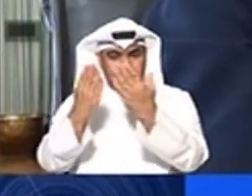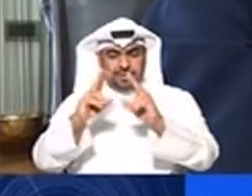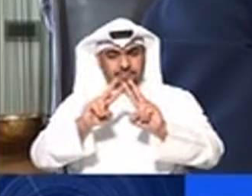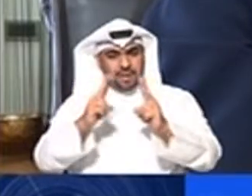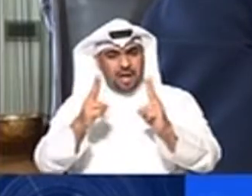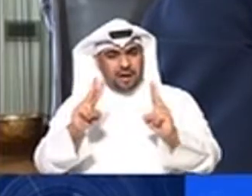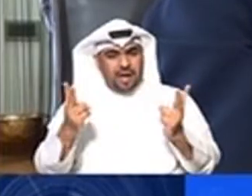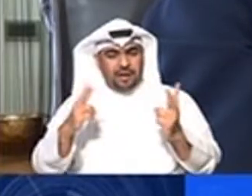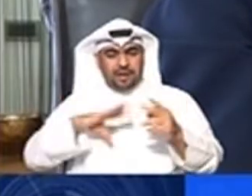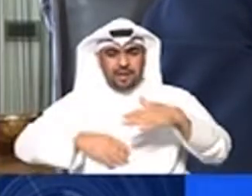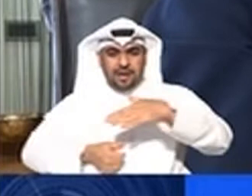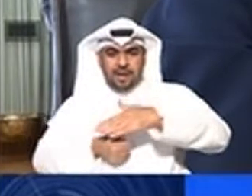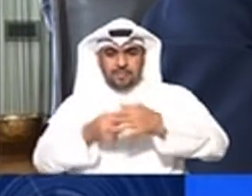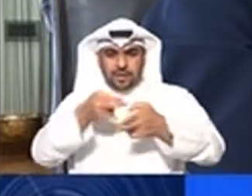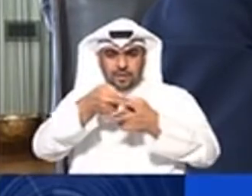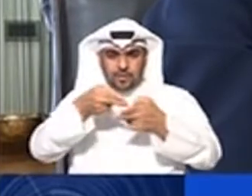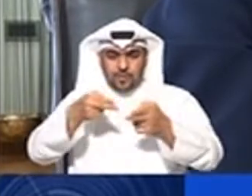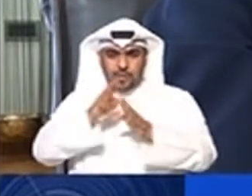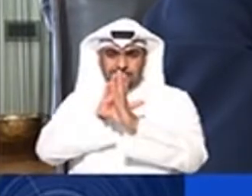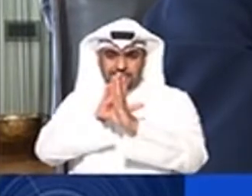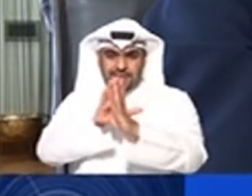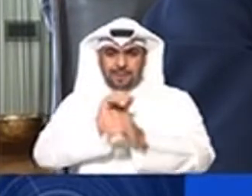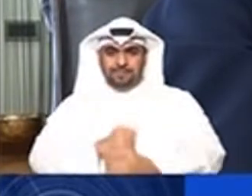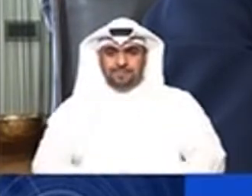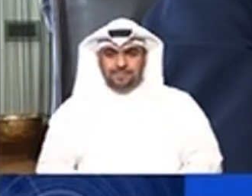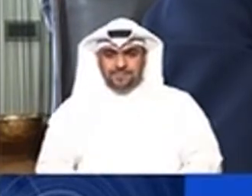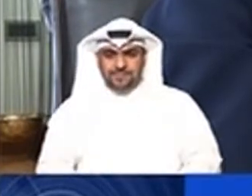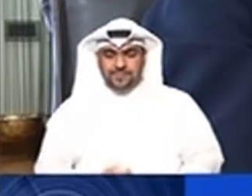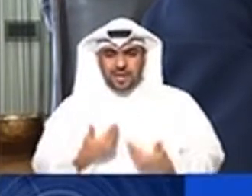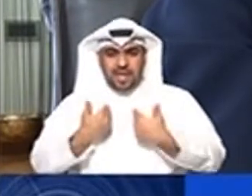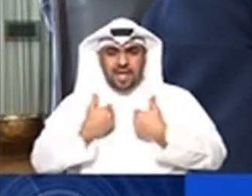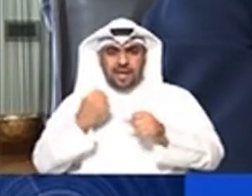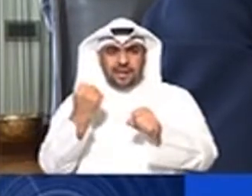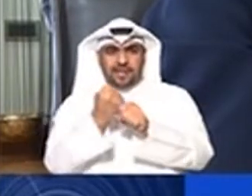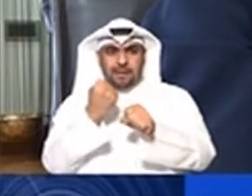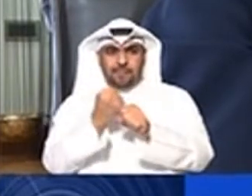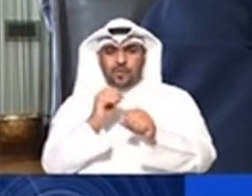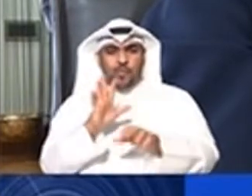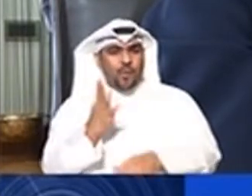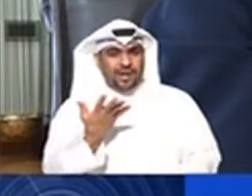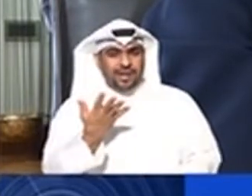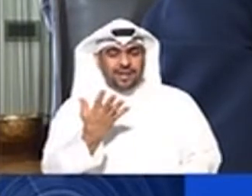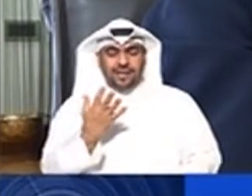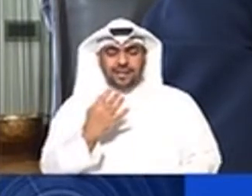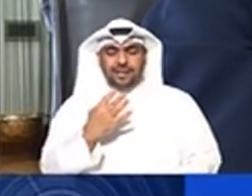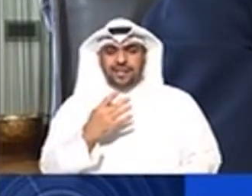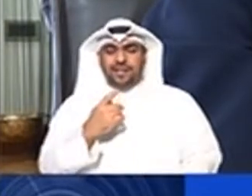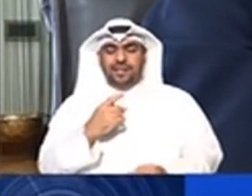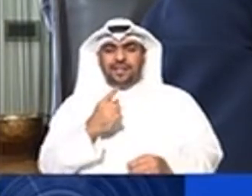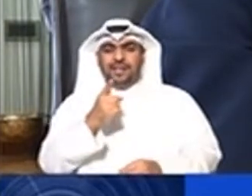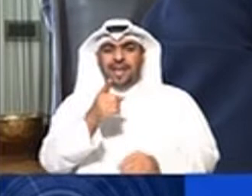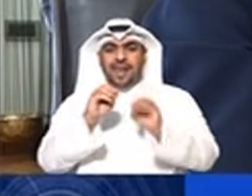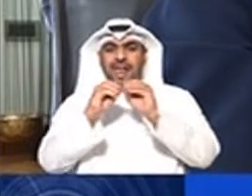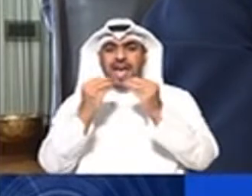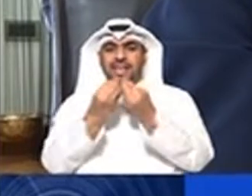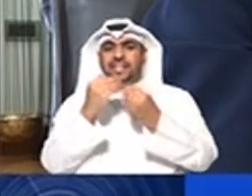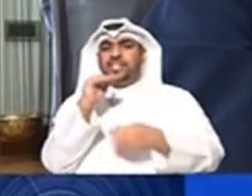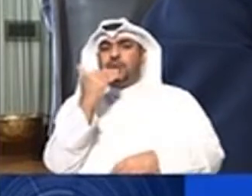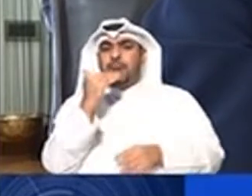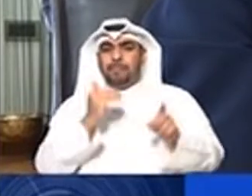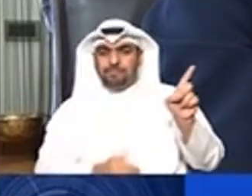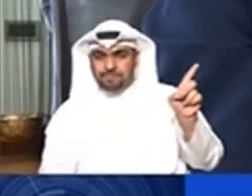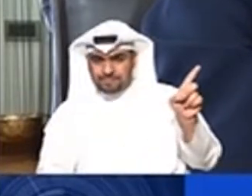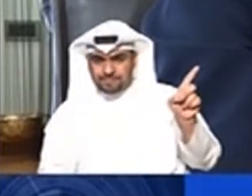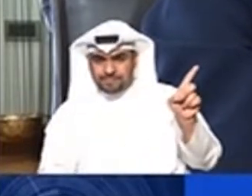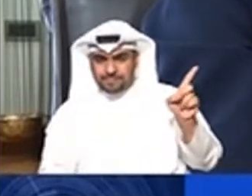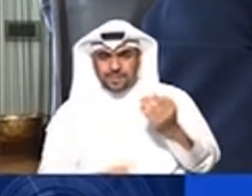خلال عملنا في المجال الشبابي كنا دائما نلتمس حبه واهتمامه الصادق في الشباب،